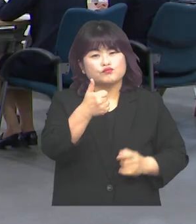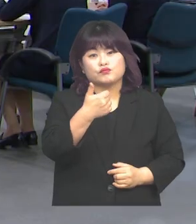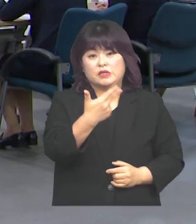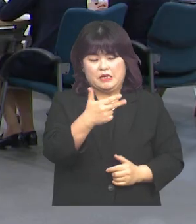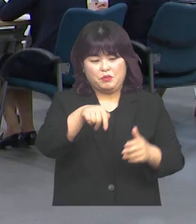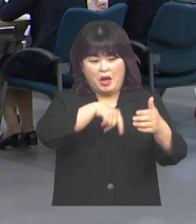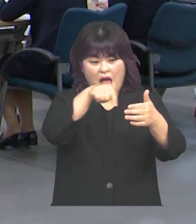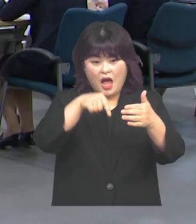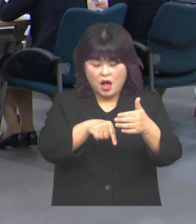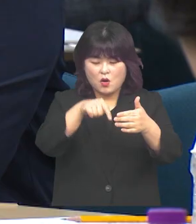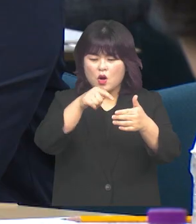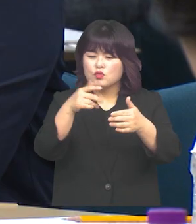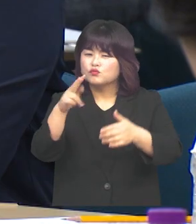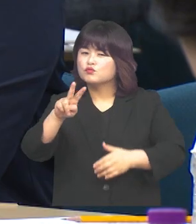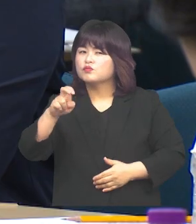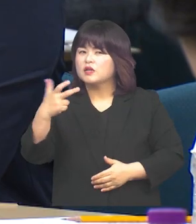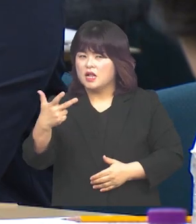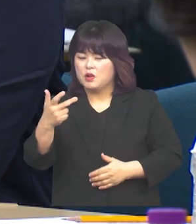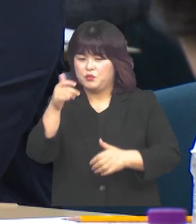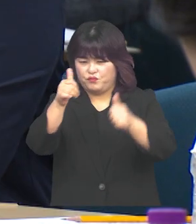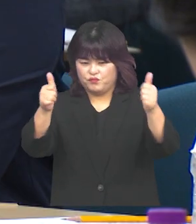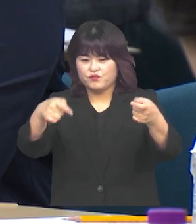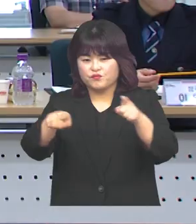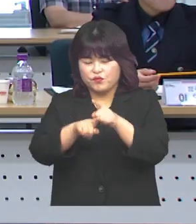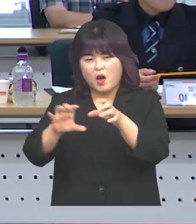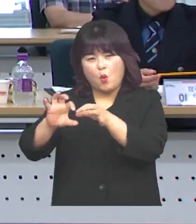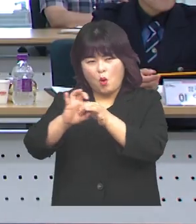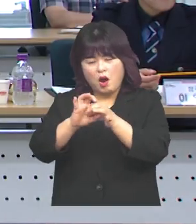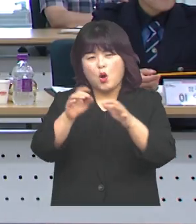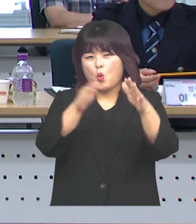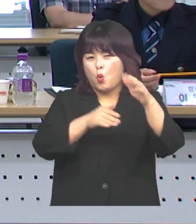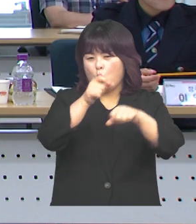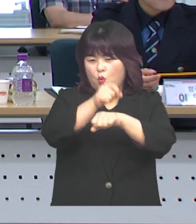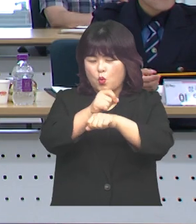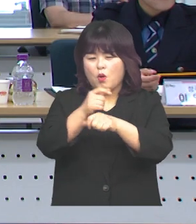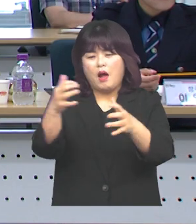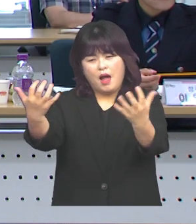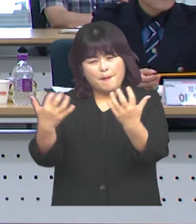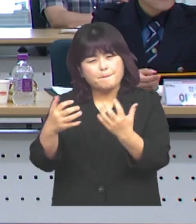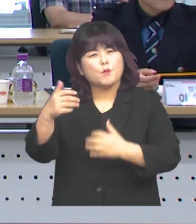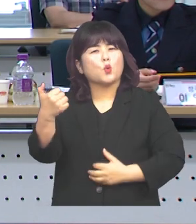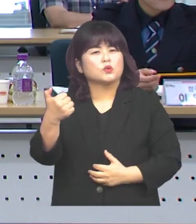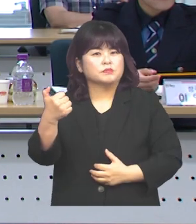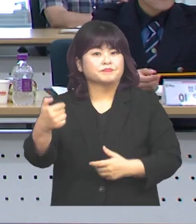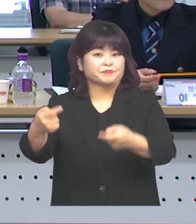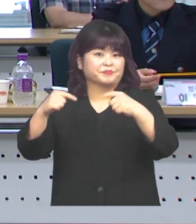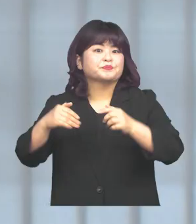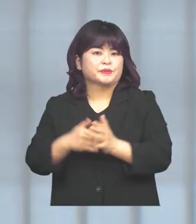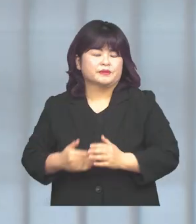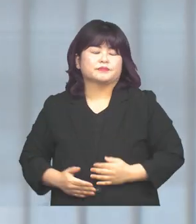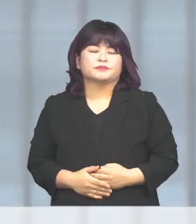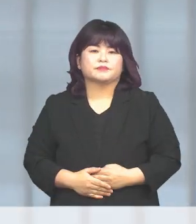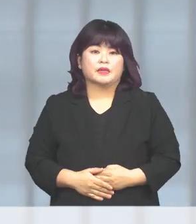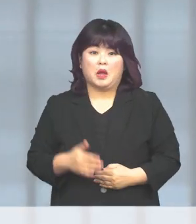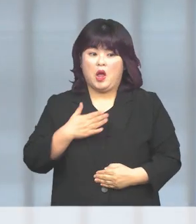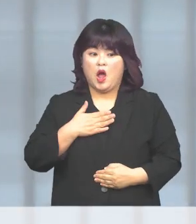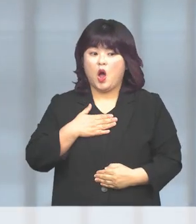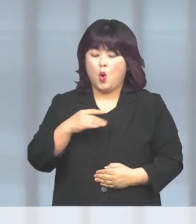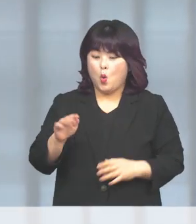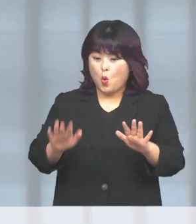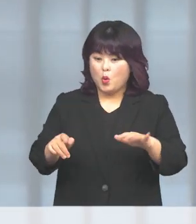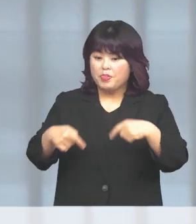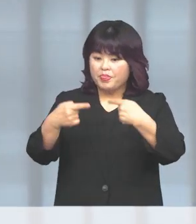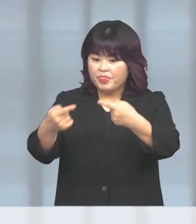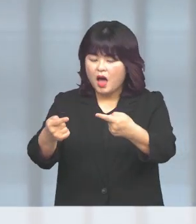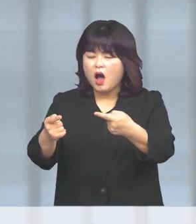57개 학교 중 27개 교회 회장단과 관계기관과 공무원 등 50여 명이 참석했습니다. 저는 오늘 이